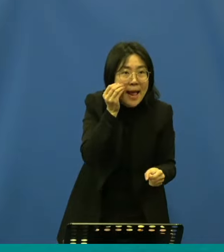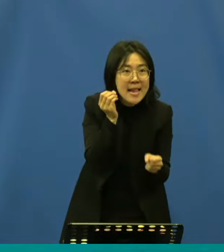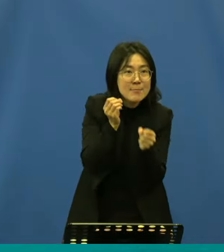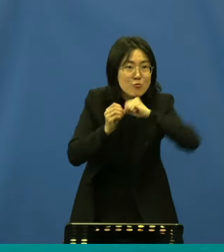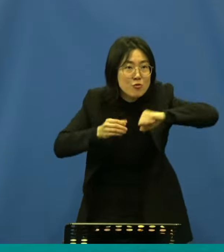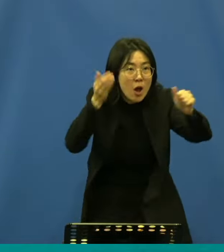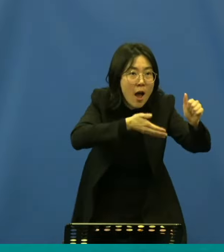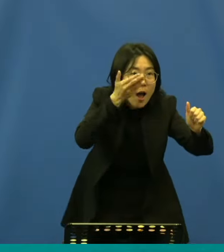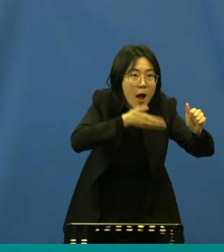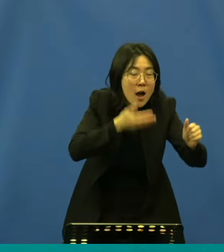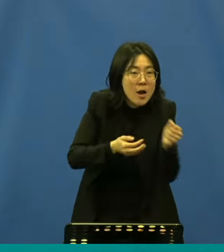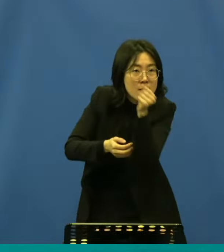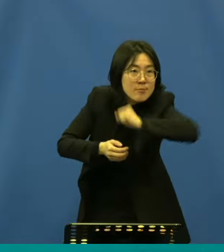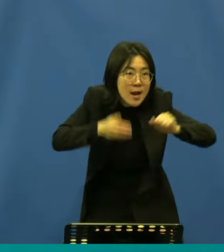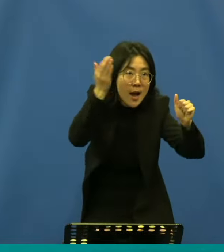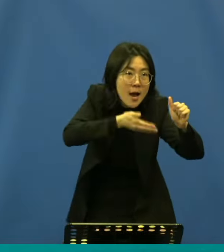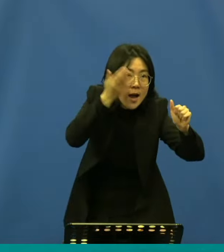쏟았는데 현실이 달라요.